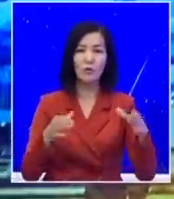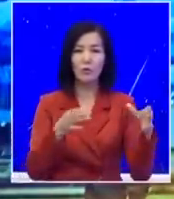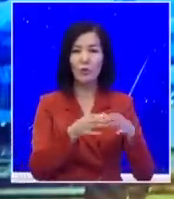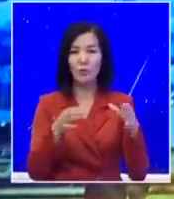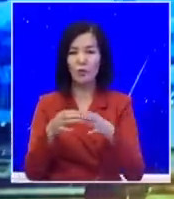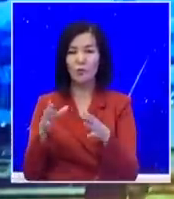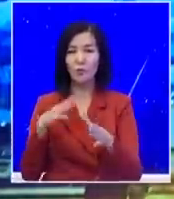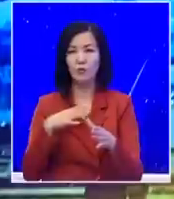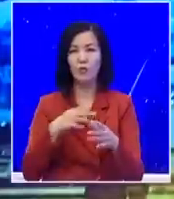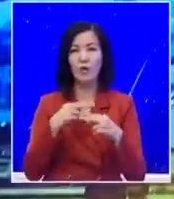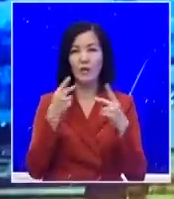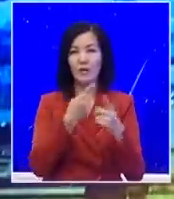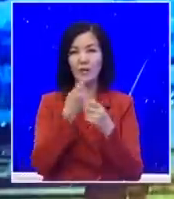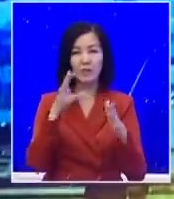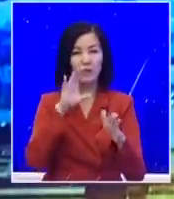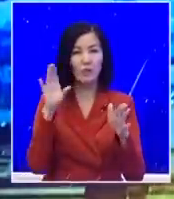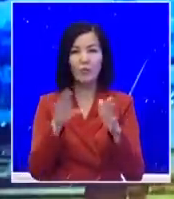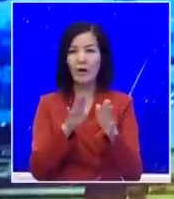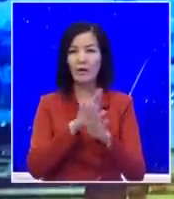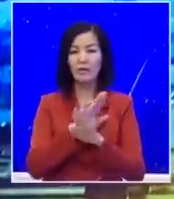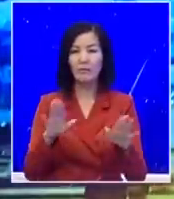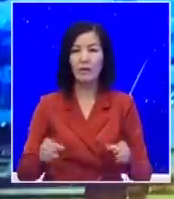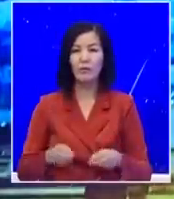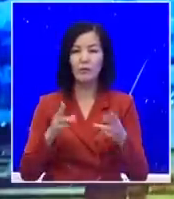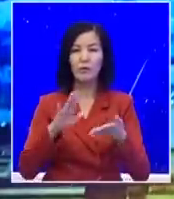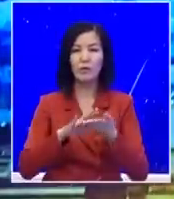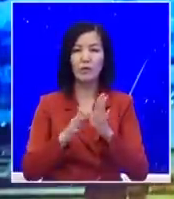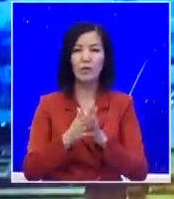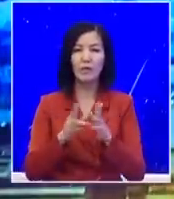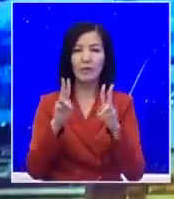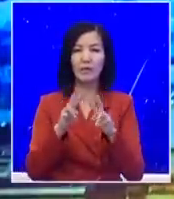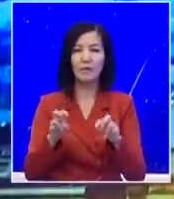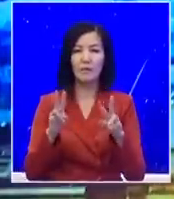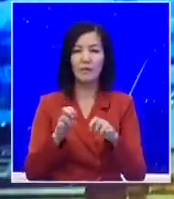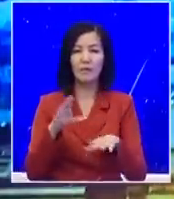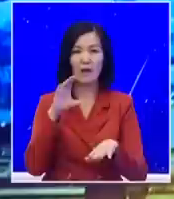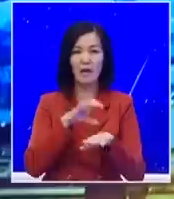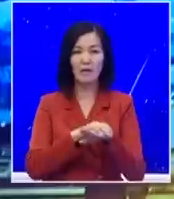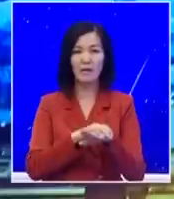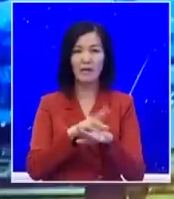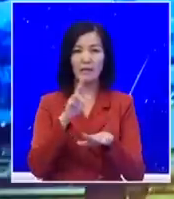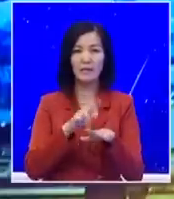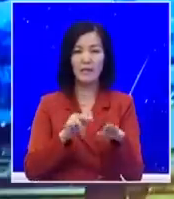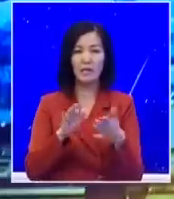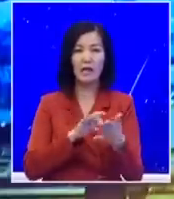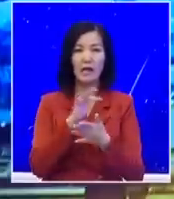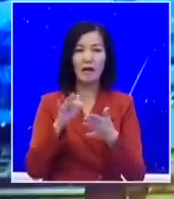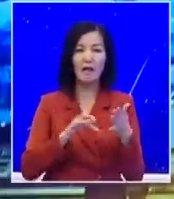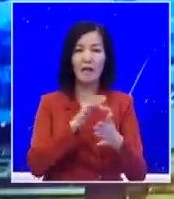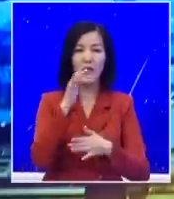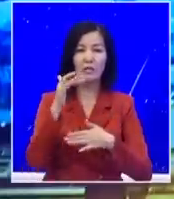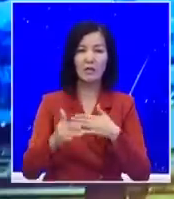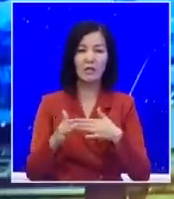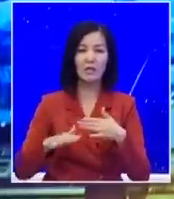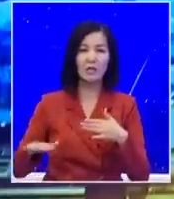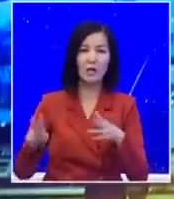жүр. Ескертуді елемеген бірқатары төтенше жағдайлар қызметкерлері ұйымдастырған рейд барысында анықталды. Сақшылар қала мен қала шетіндегі